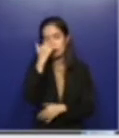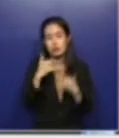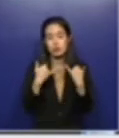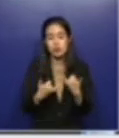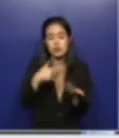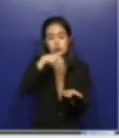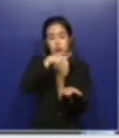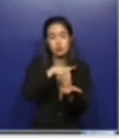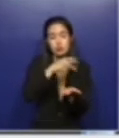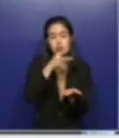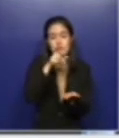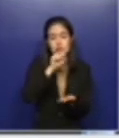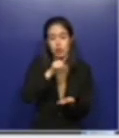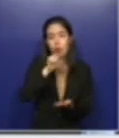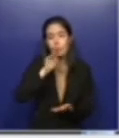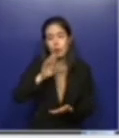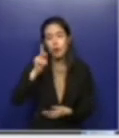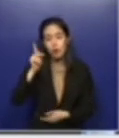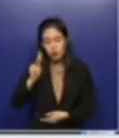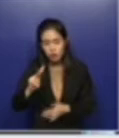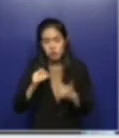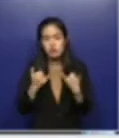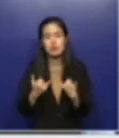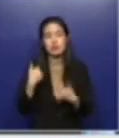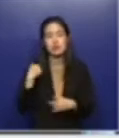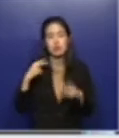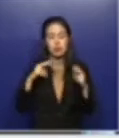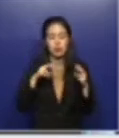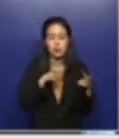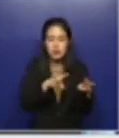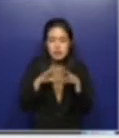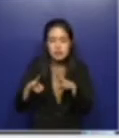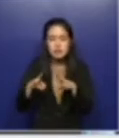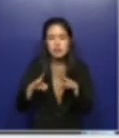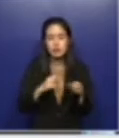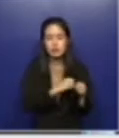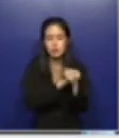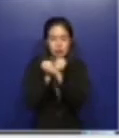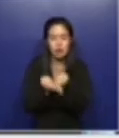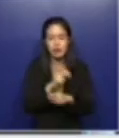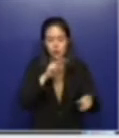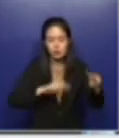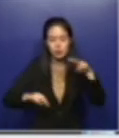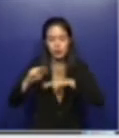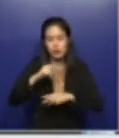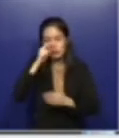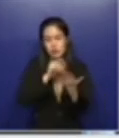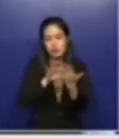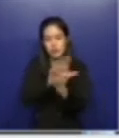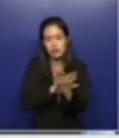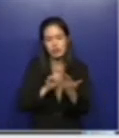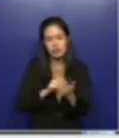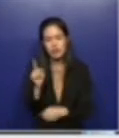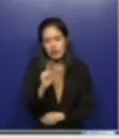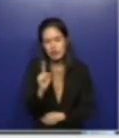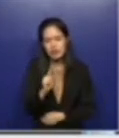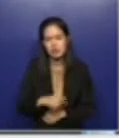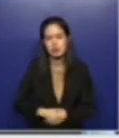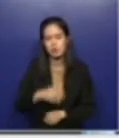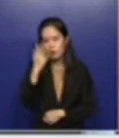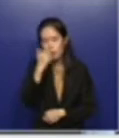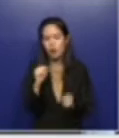ศูนย์ท่านได้เลือกใช้มาตรการในการควบคุมโรคโควิดในประเทศไทยโดยการใส่ความกลัวลงมาตลอดไ